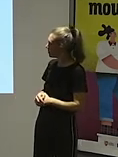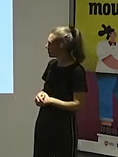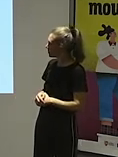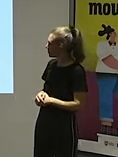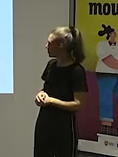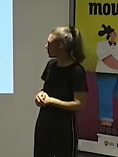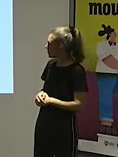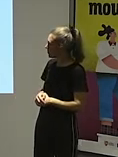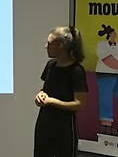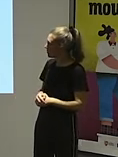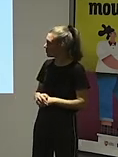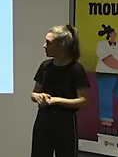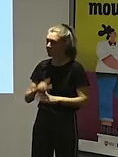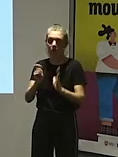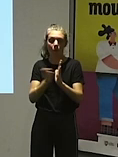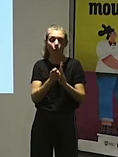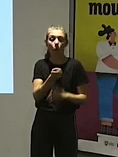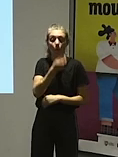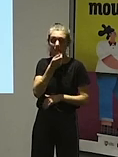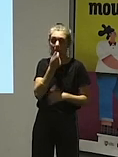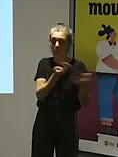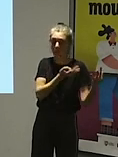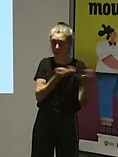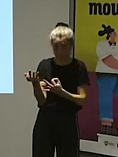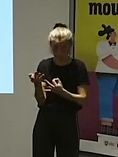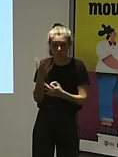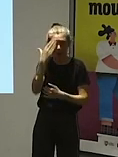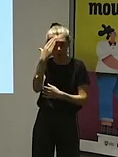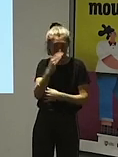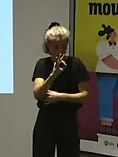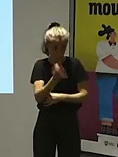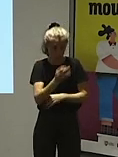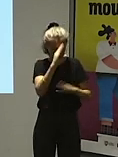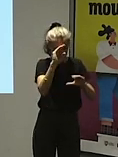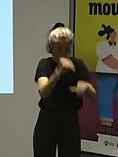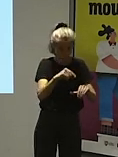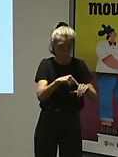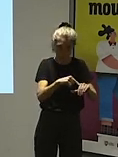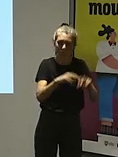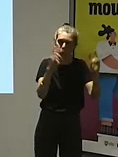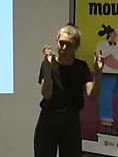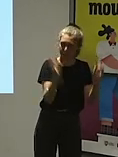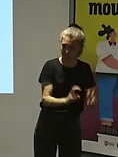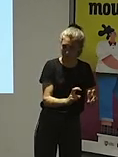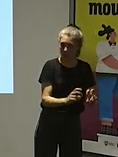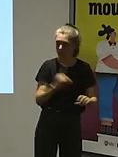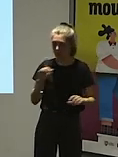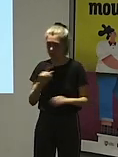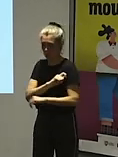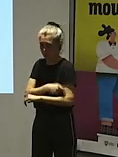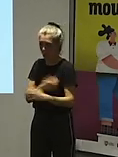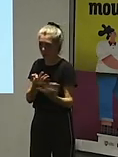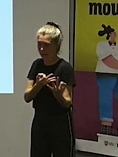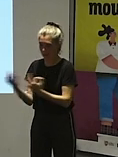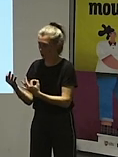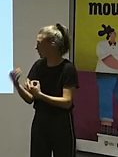traitement, prendre les médicaments régulièrement va amener à une réduction des symptômes dépressifs. Si on regarde l'exercice physique régulier,